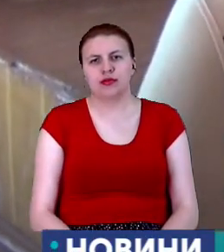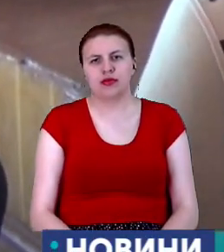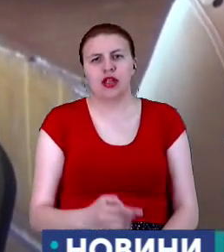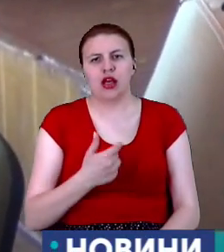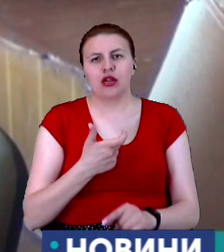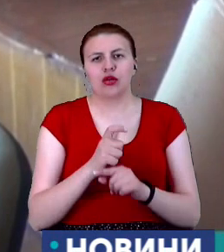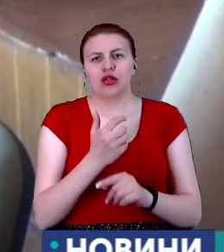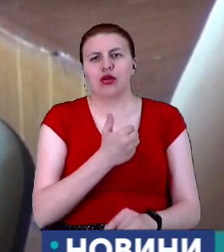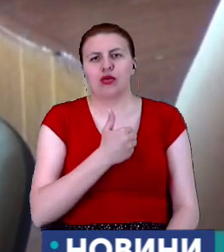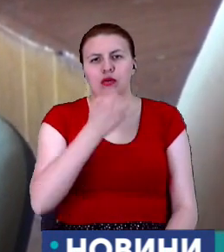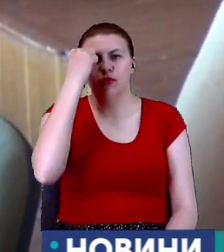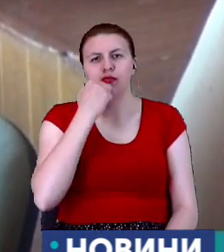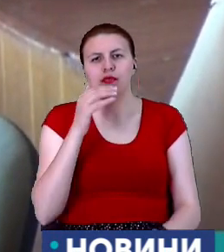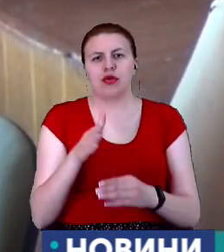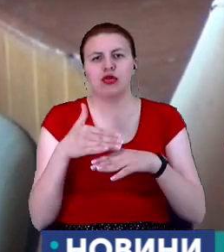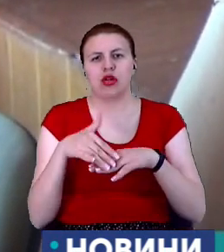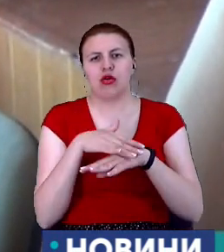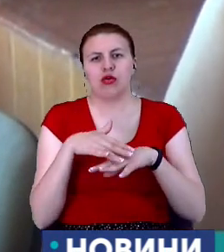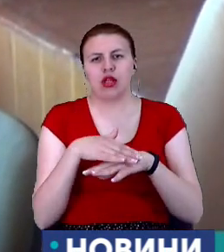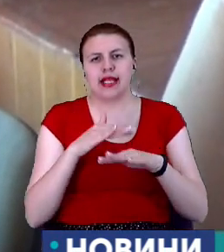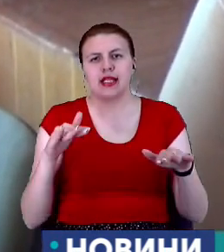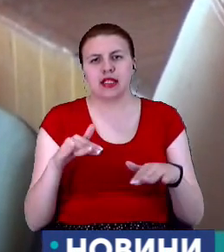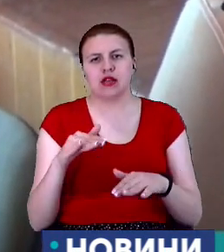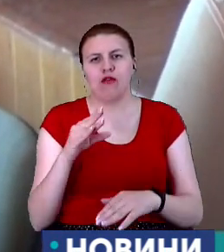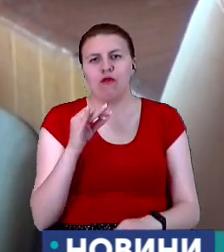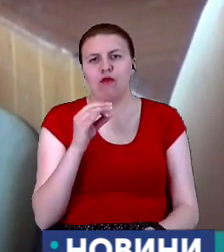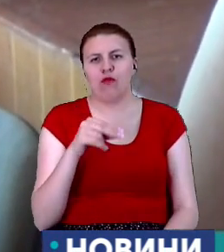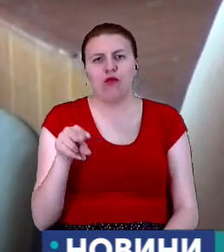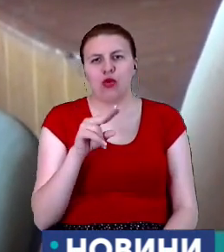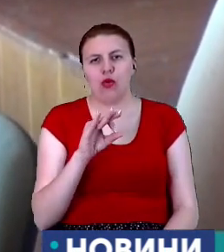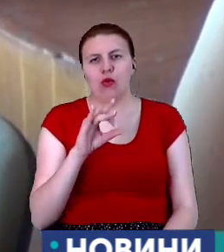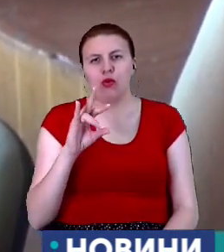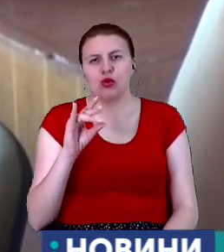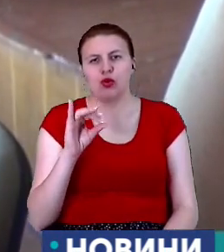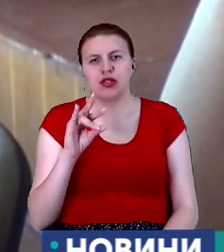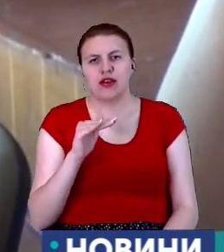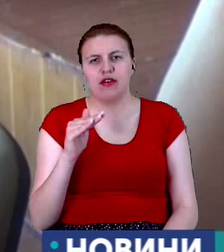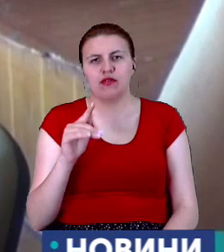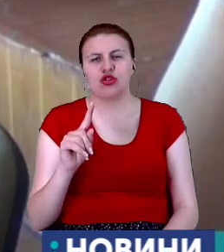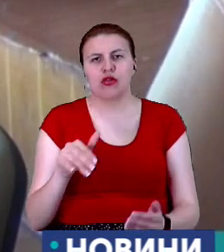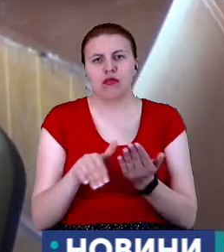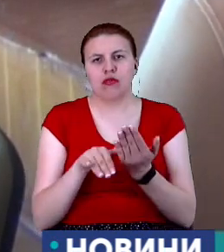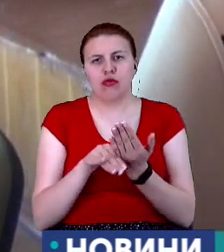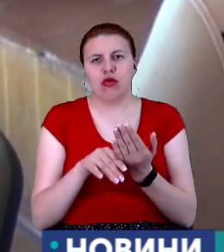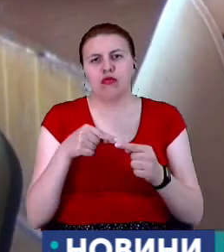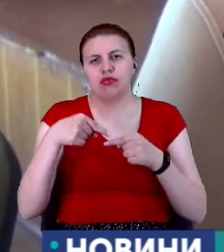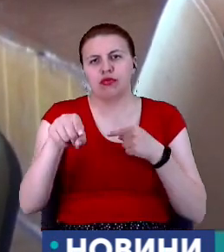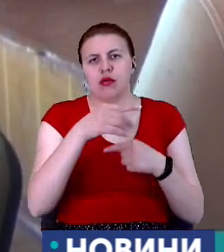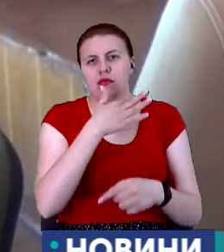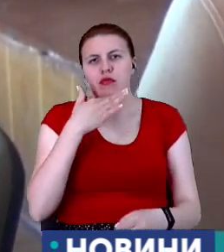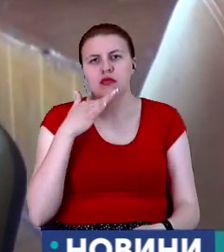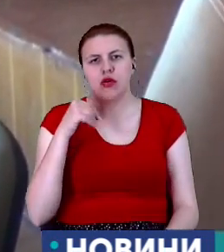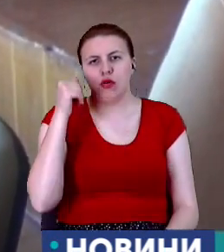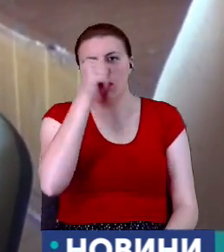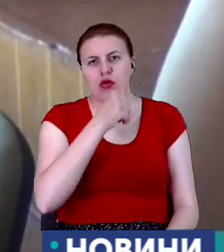подякувати Міжнародному дитячому фонду ООН ЮНІСЕФ за ту допомогу, яку вони надають нам впродовж уже багатьох років. Сьогодні ми